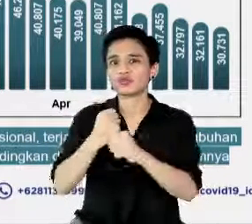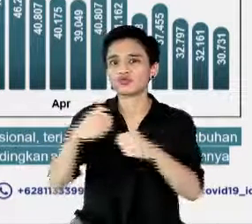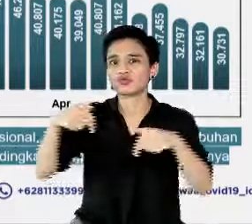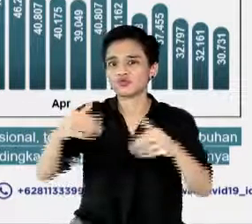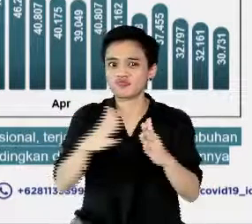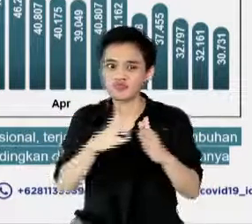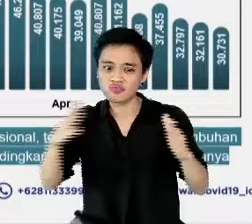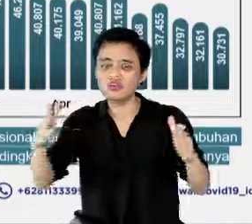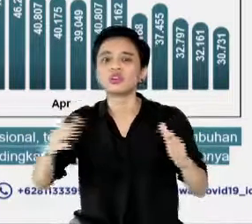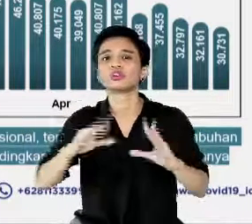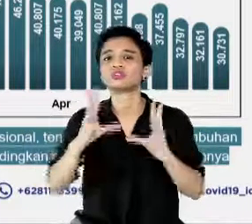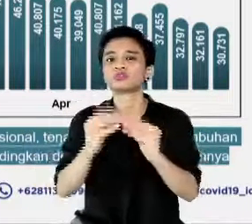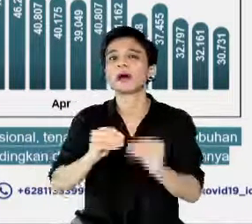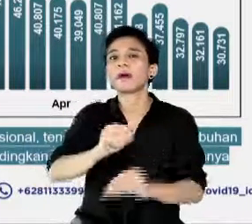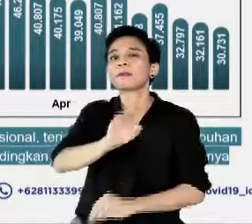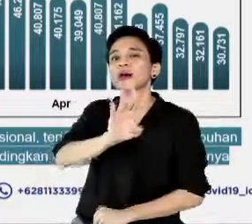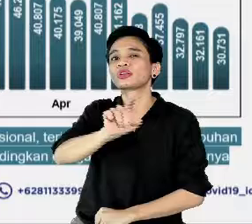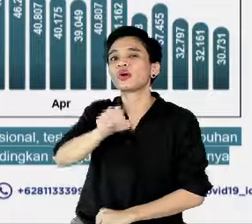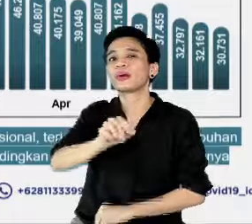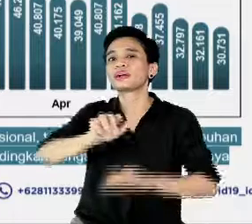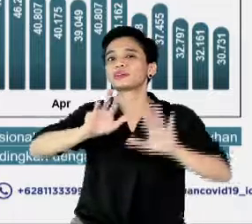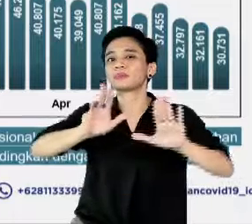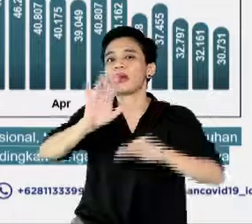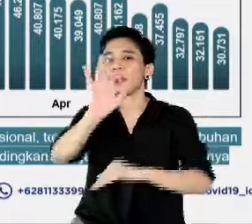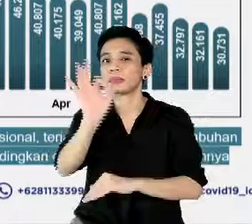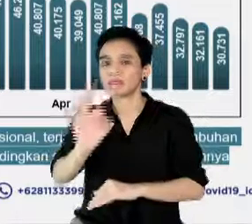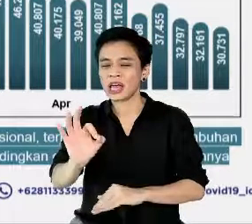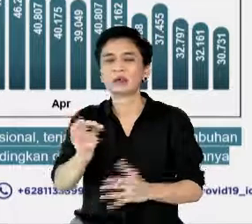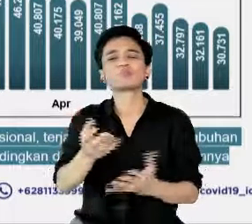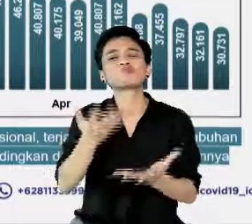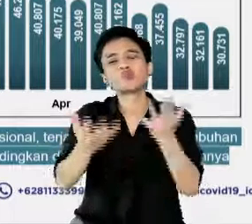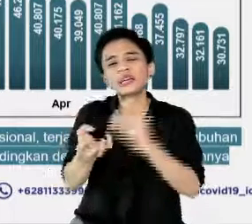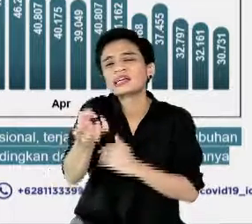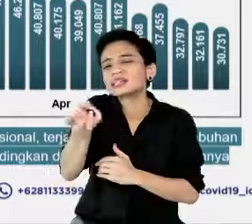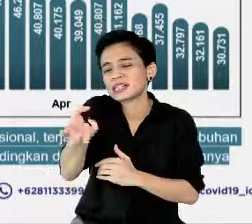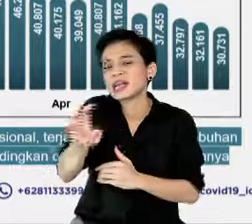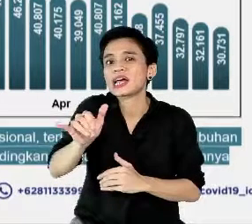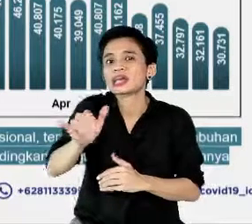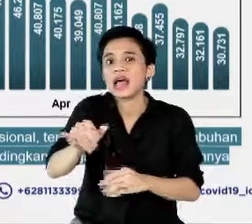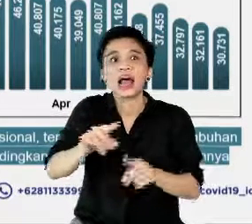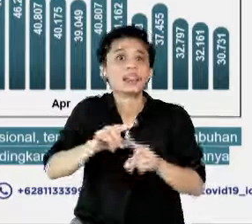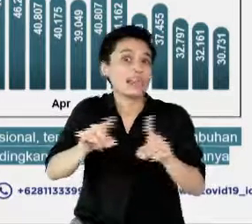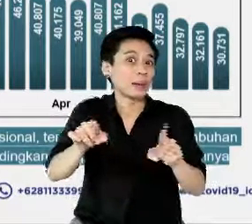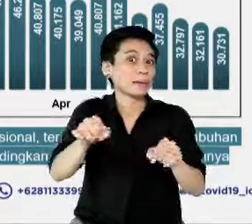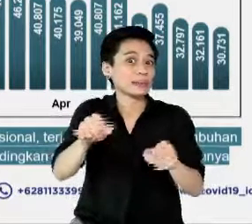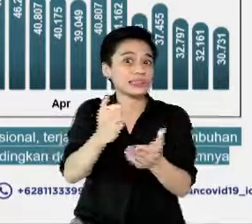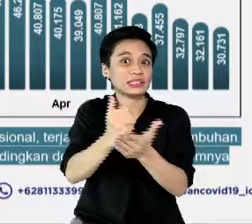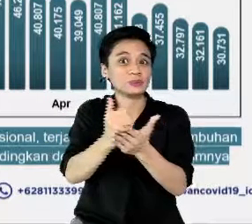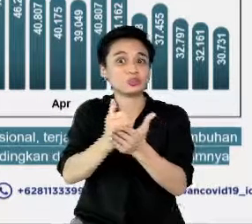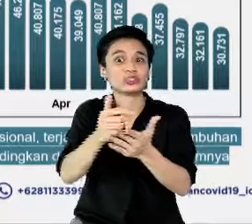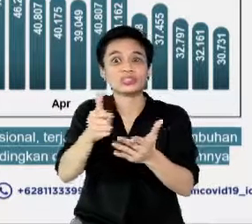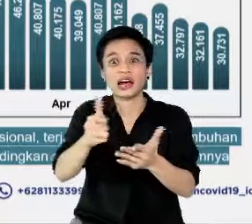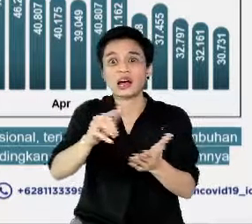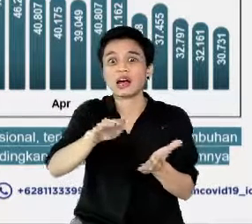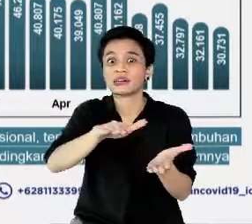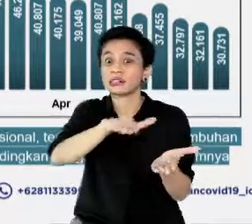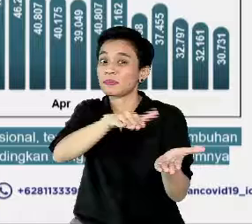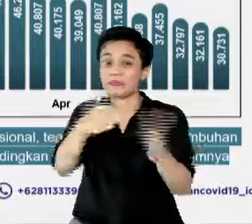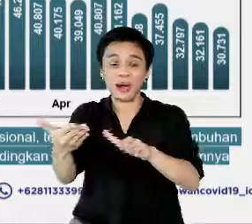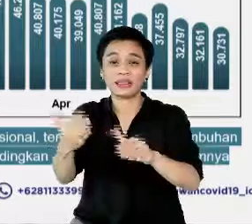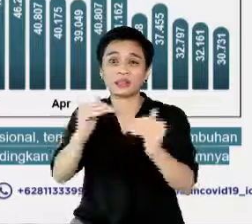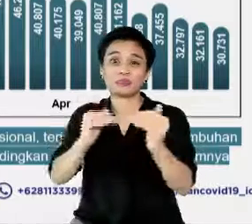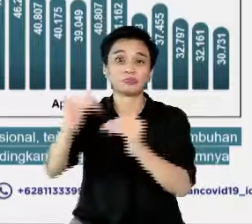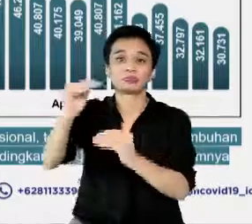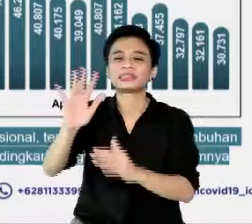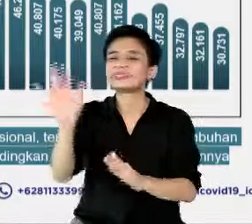sebesar 4,9 persen angka ini meskipun kecil namun tidak dapat ditolerir karena seharusnya angka